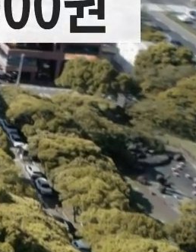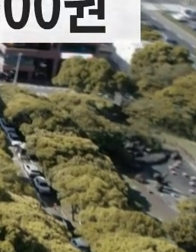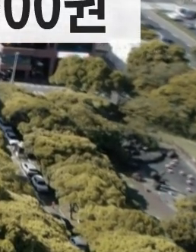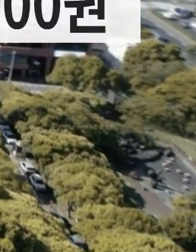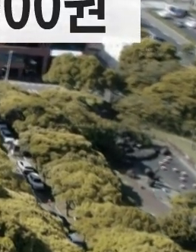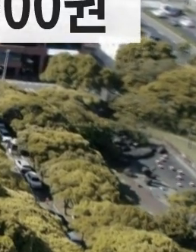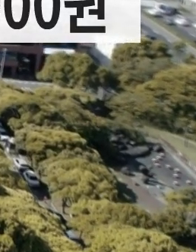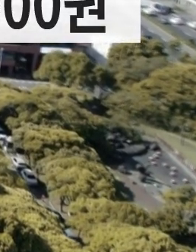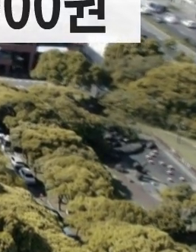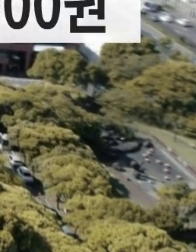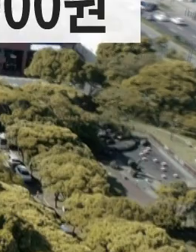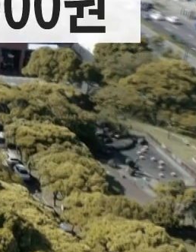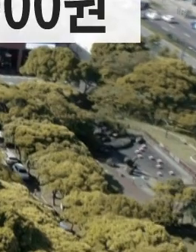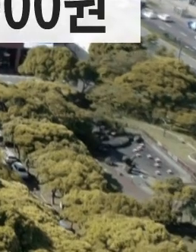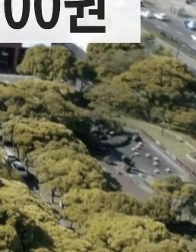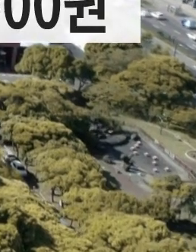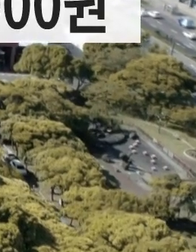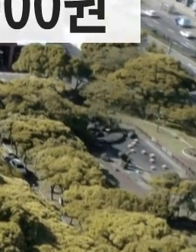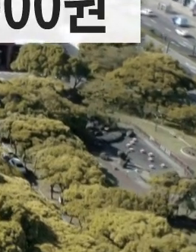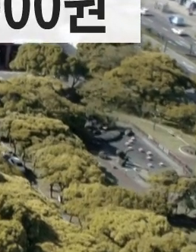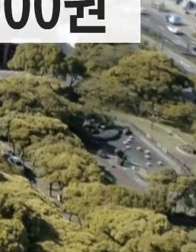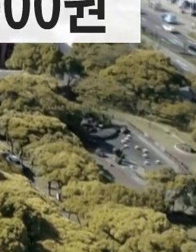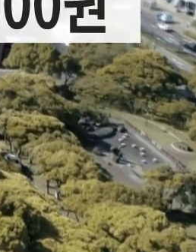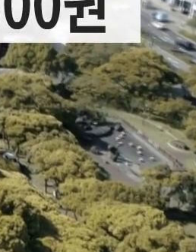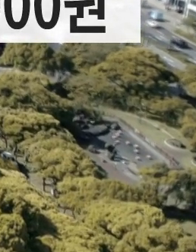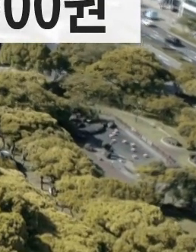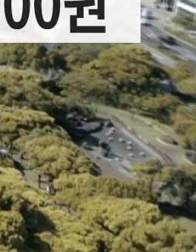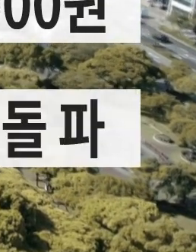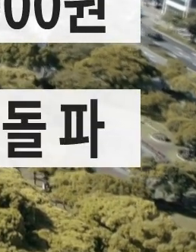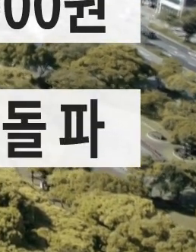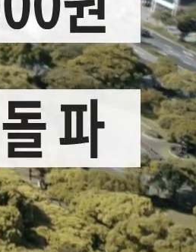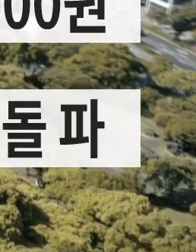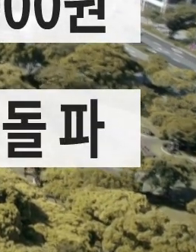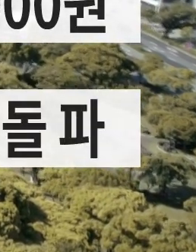부가세 포함 1kg당 15,000원으로 확정했습니다.